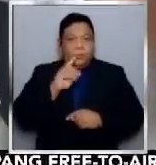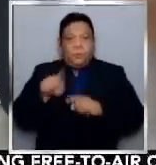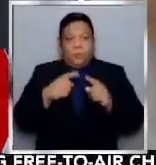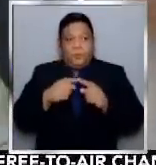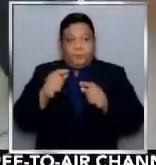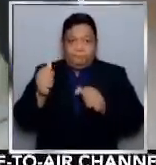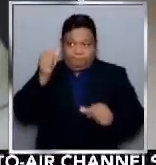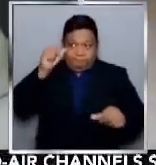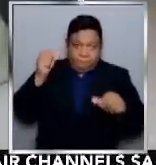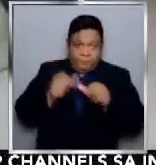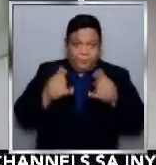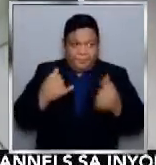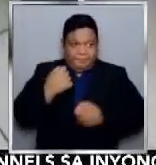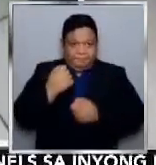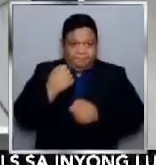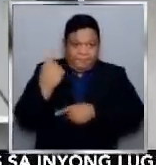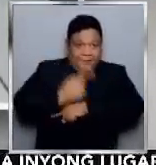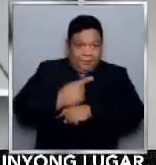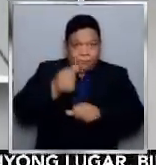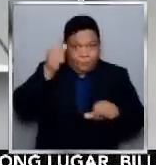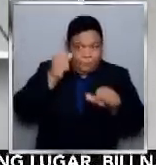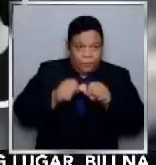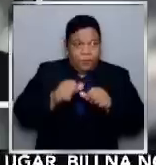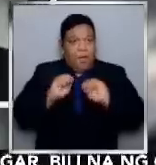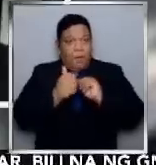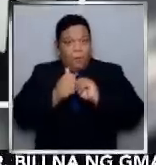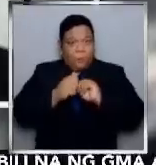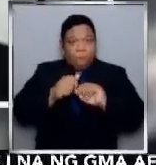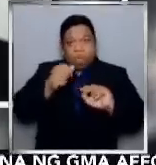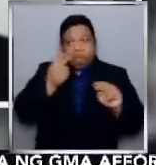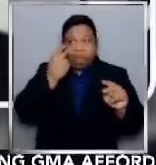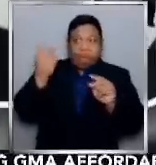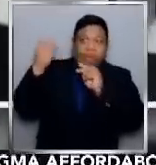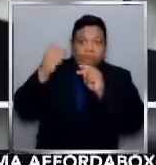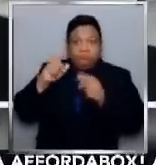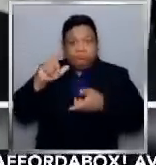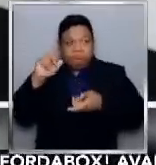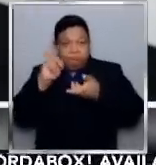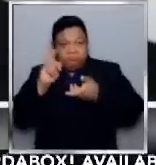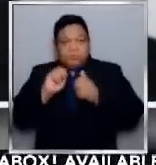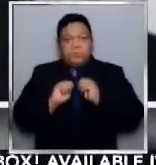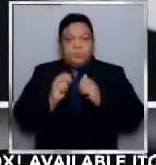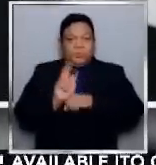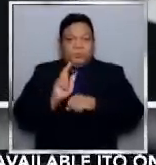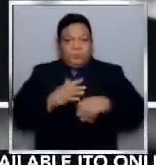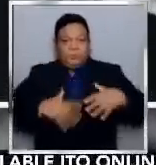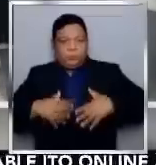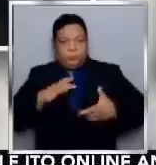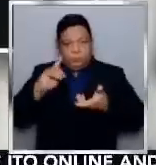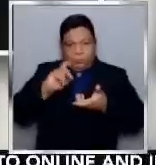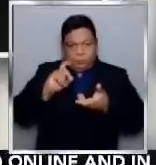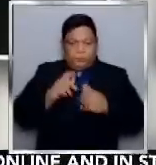eruption, nagbigay siya ng tribute sa pamamagitan ng isang photoshoot. Yung resilience nga po ng mga Kapampangan ay talagang